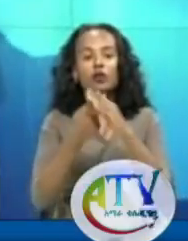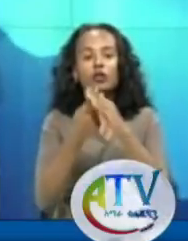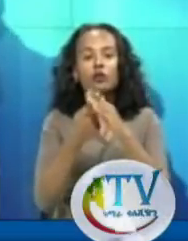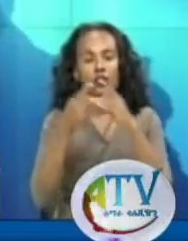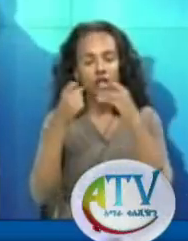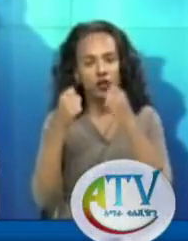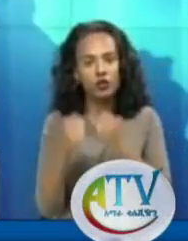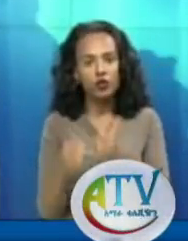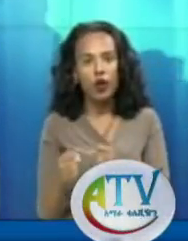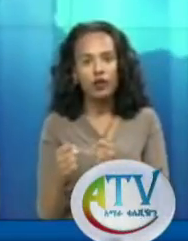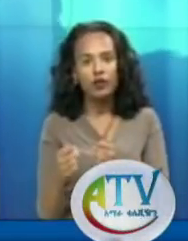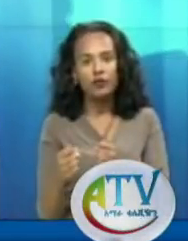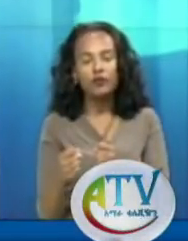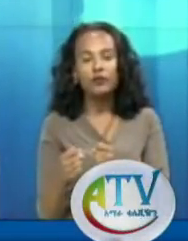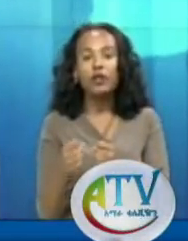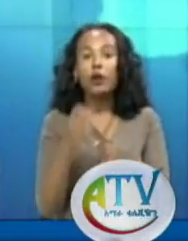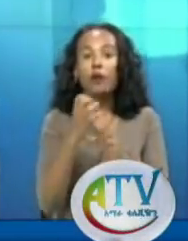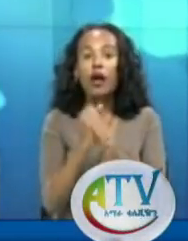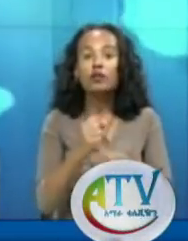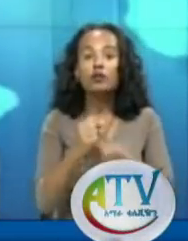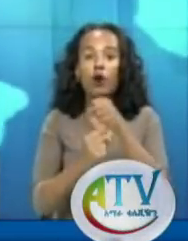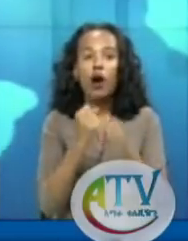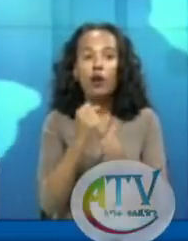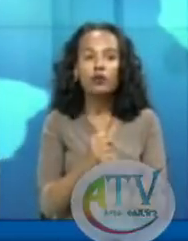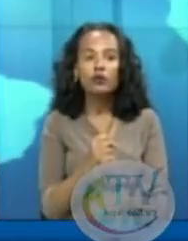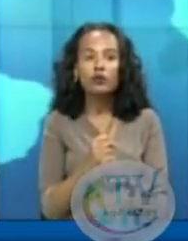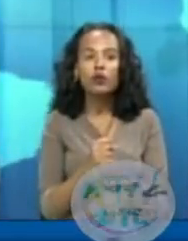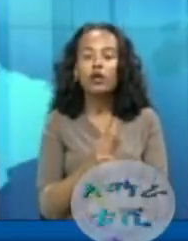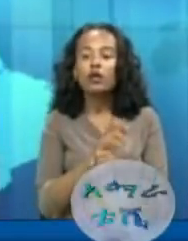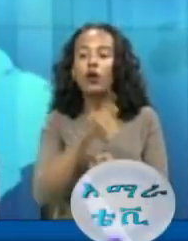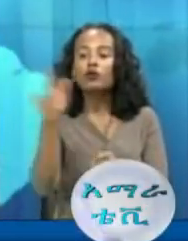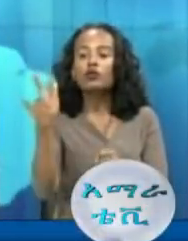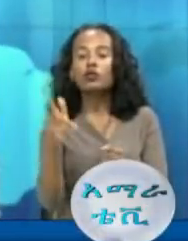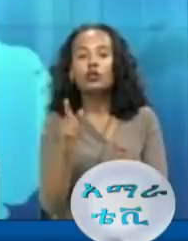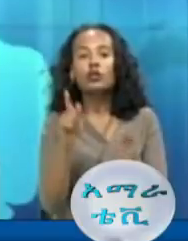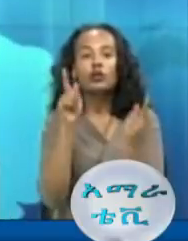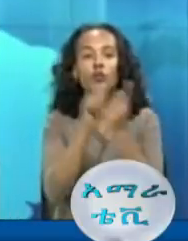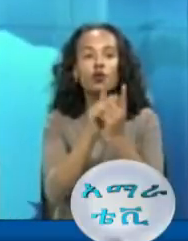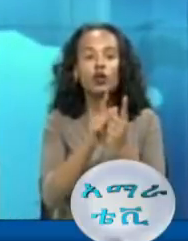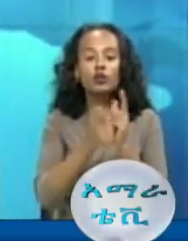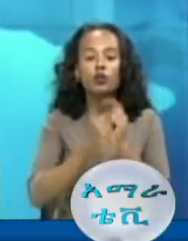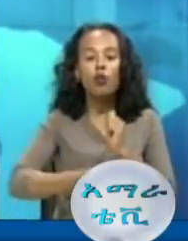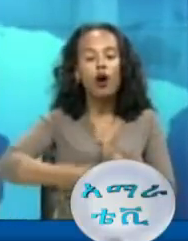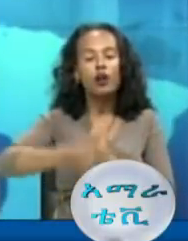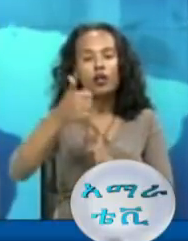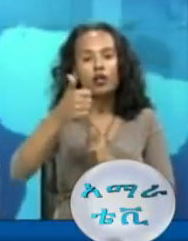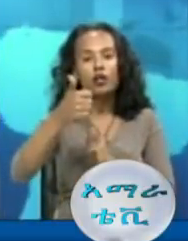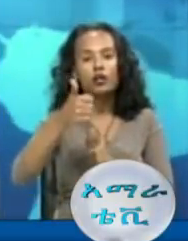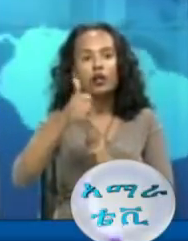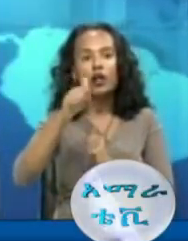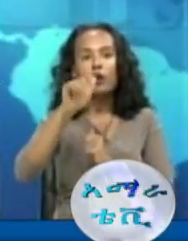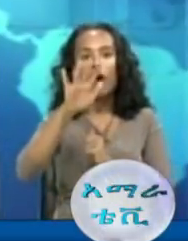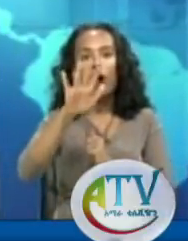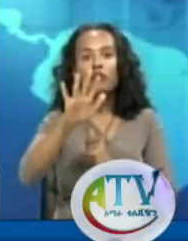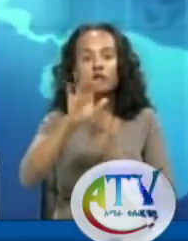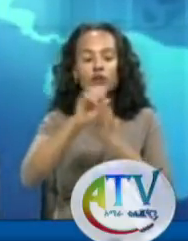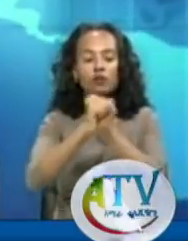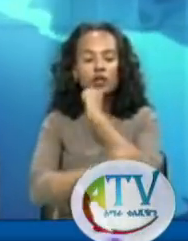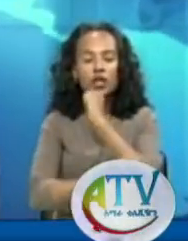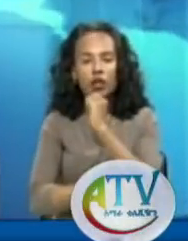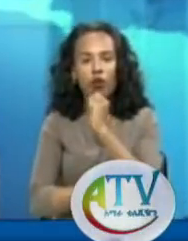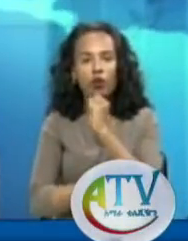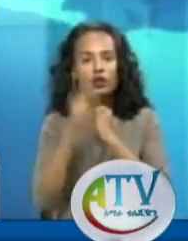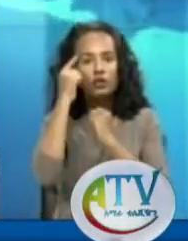ተችሏል። በያዝነው ዓመትም የውጭ ግንኙነታችን በዋነኝነት በአምስት መሰረታዊ